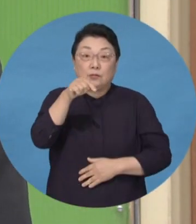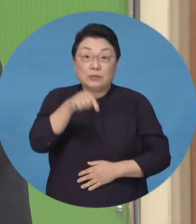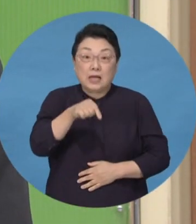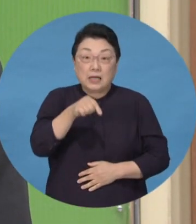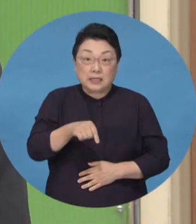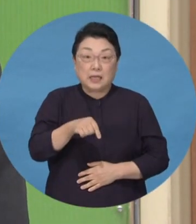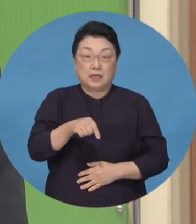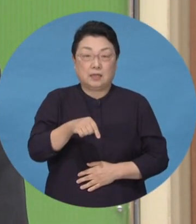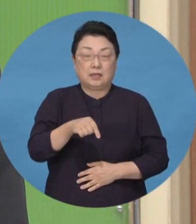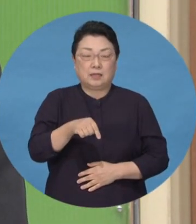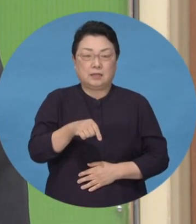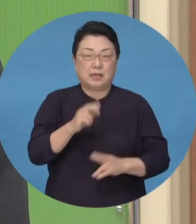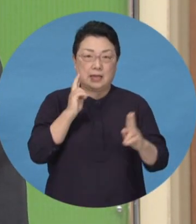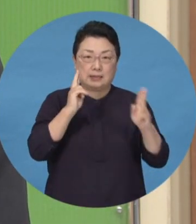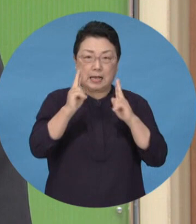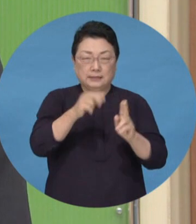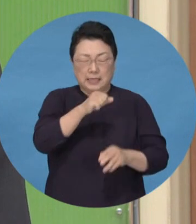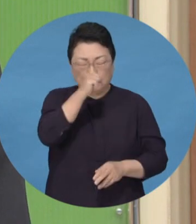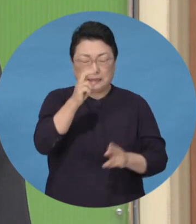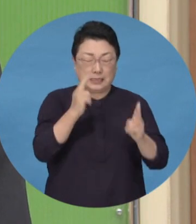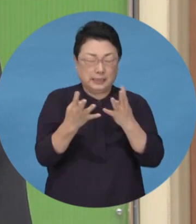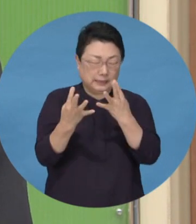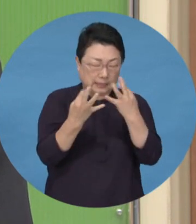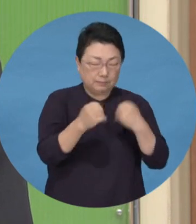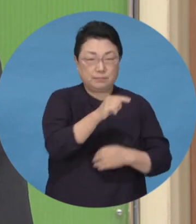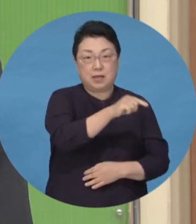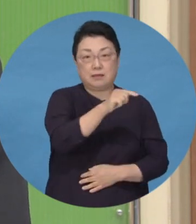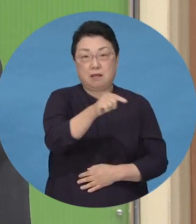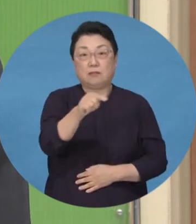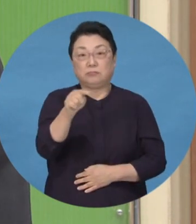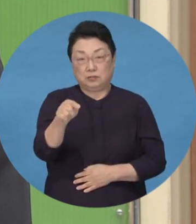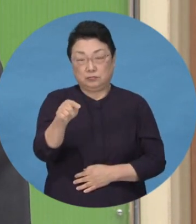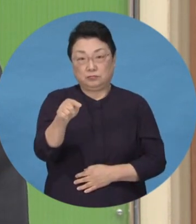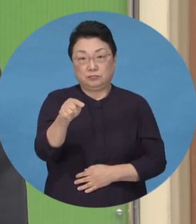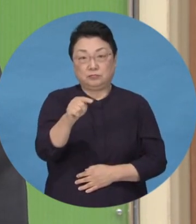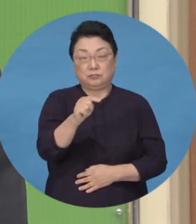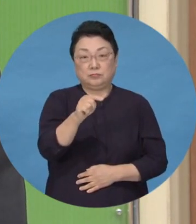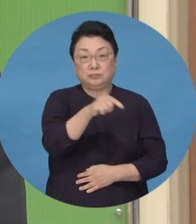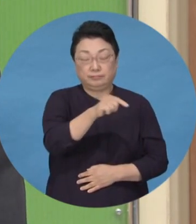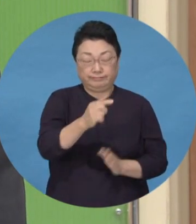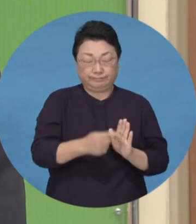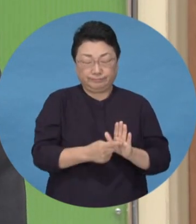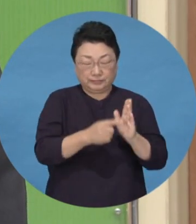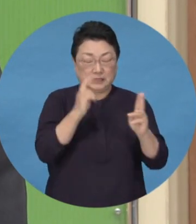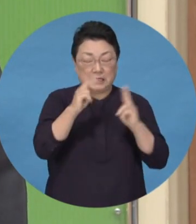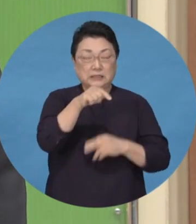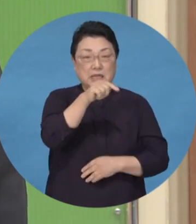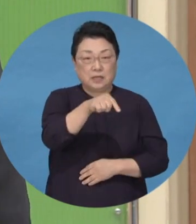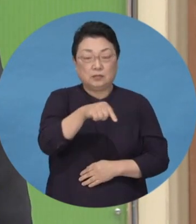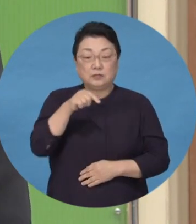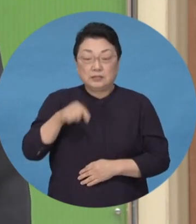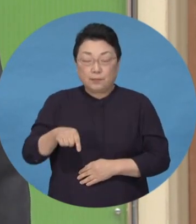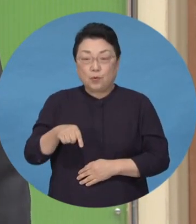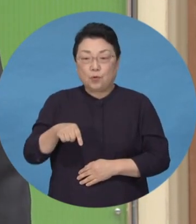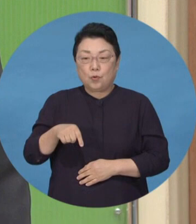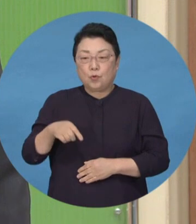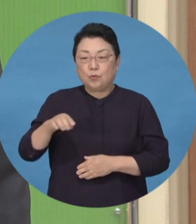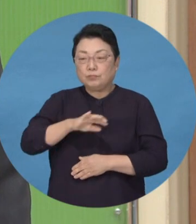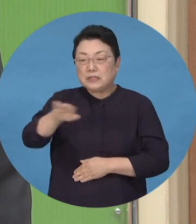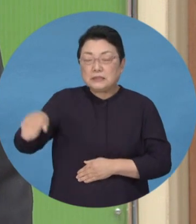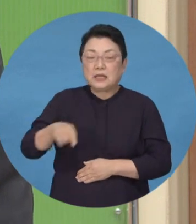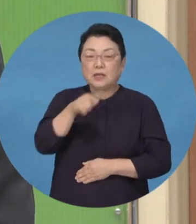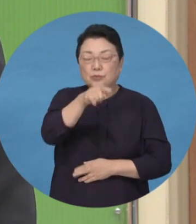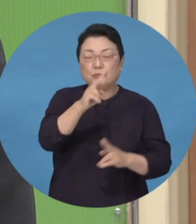大変優秀の開始企業がいっぱいあるんですただあの直接消費者を対象としてない